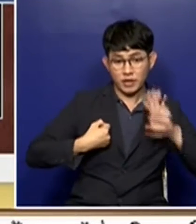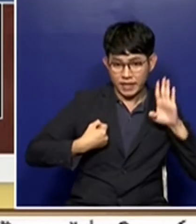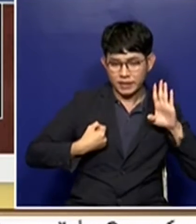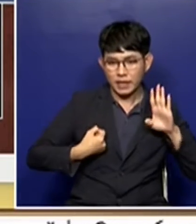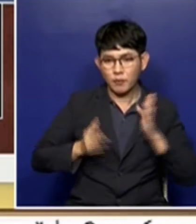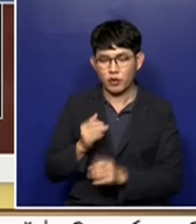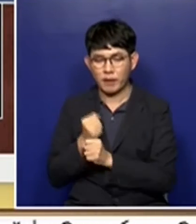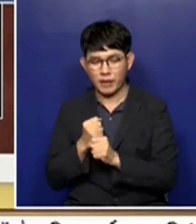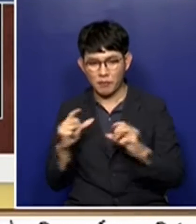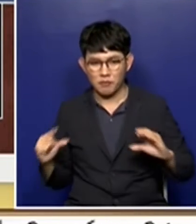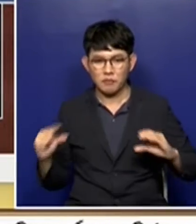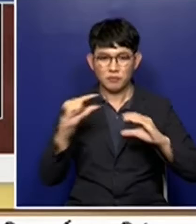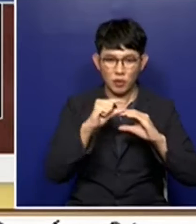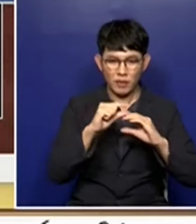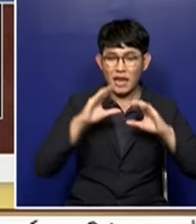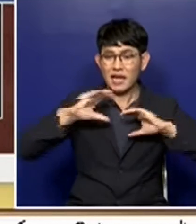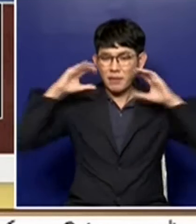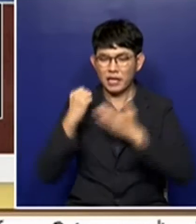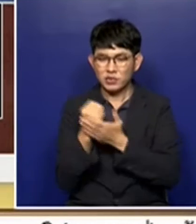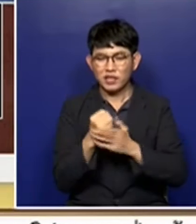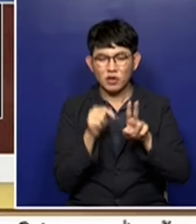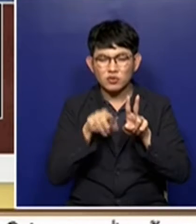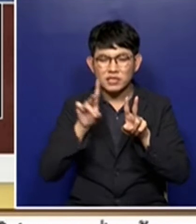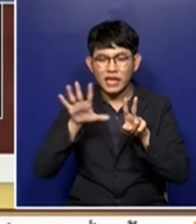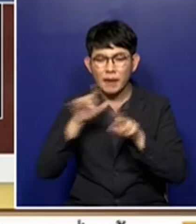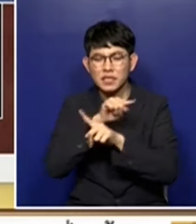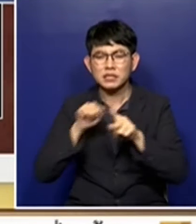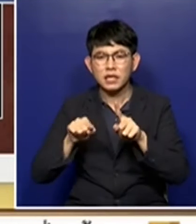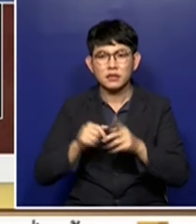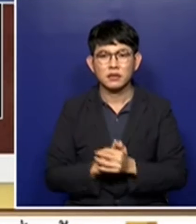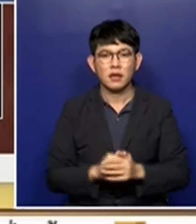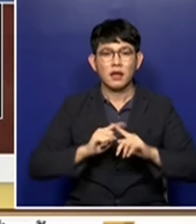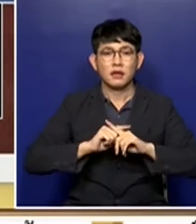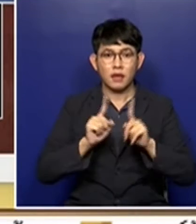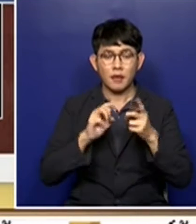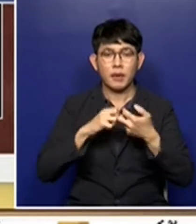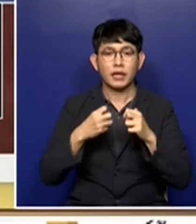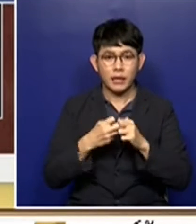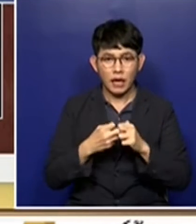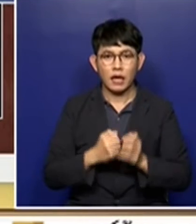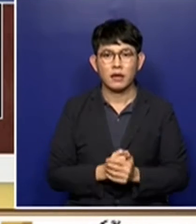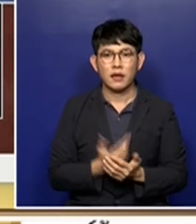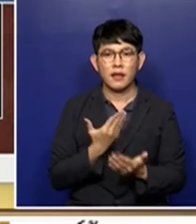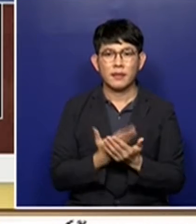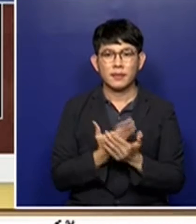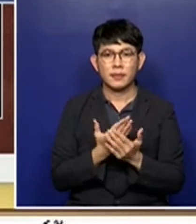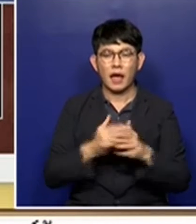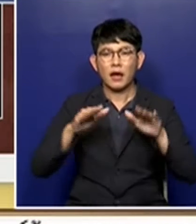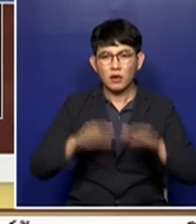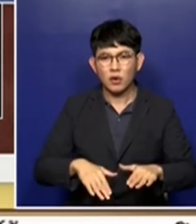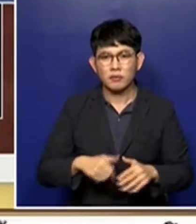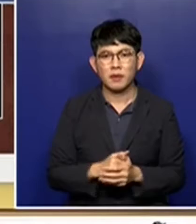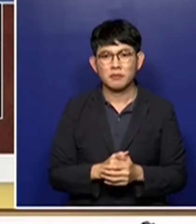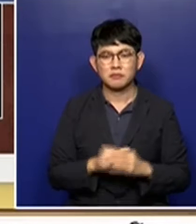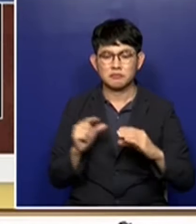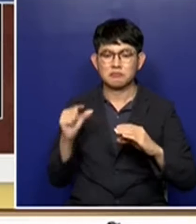วยสมทบมานี่เดยเ ought 2.75% ของรได้แต่พอมีปญหากับมาเที่ยวรดเงิสมทบแบไม่ยอ